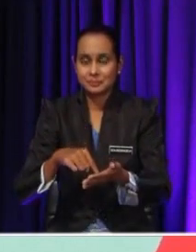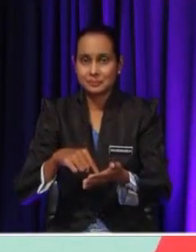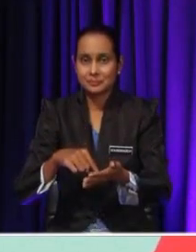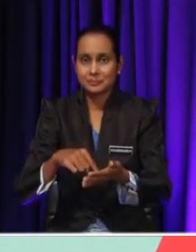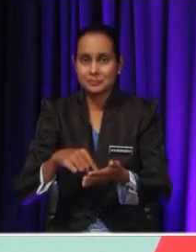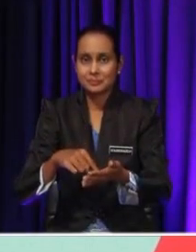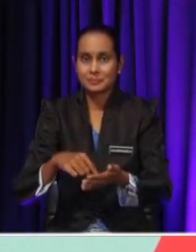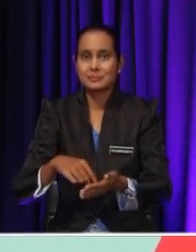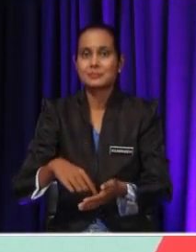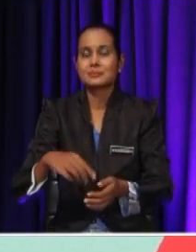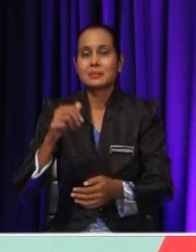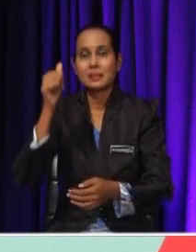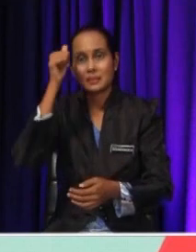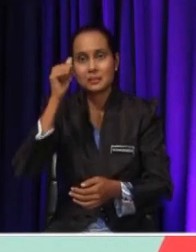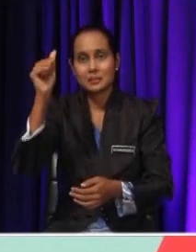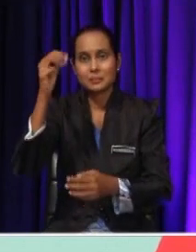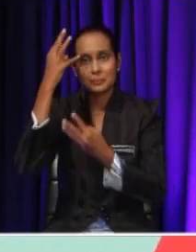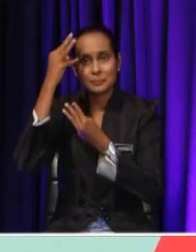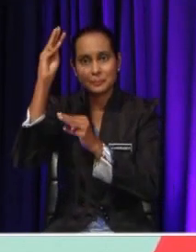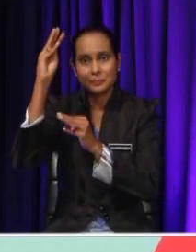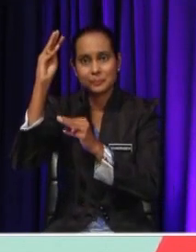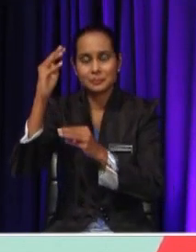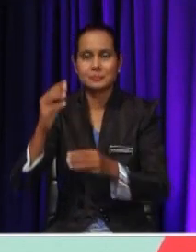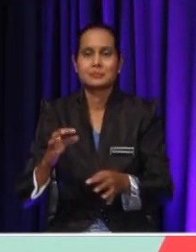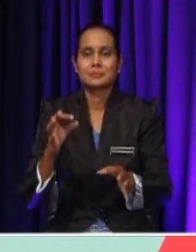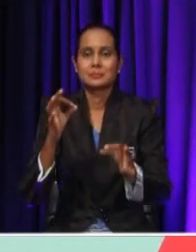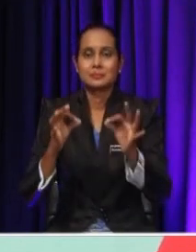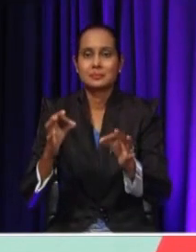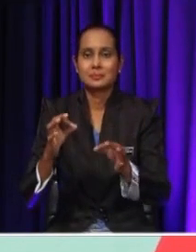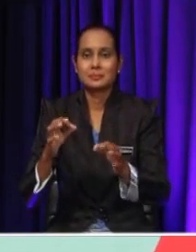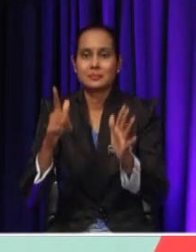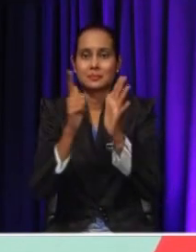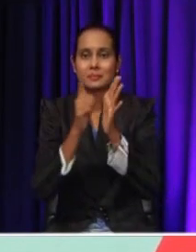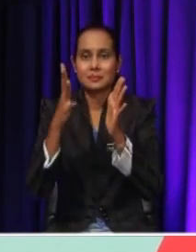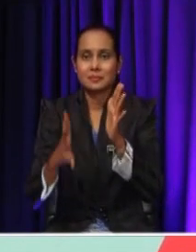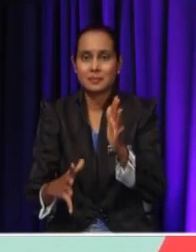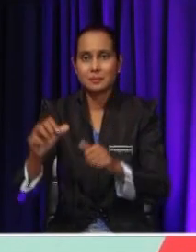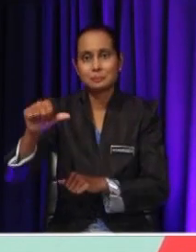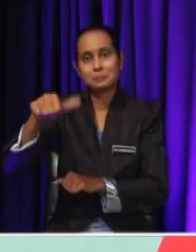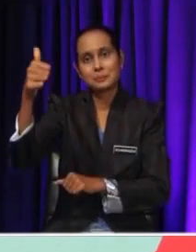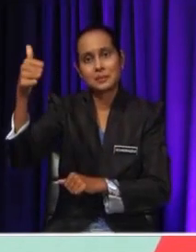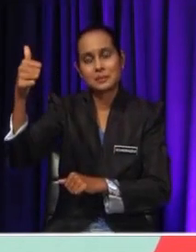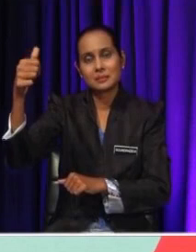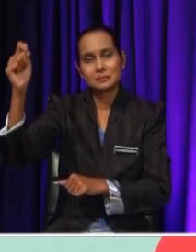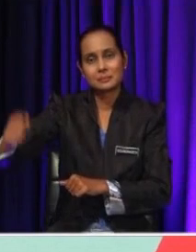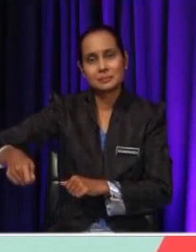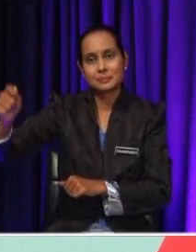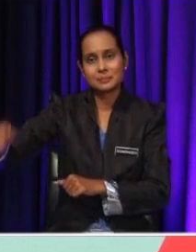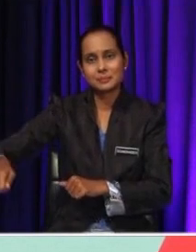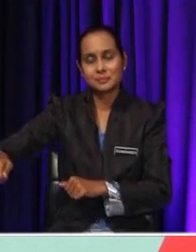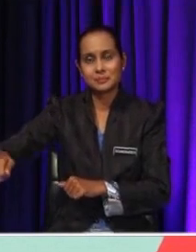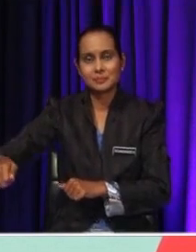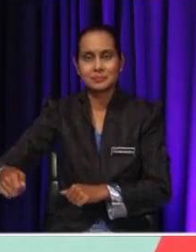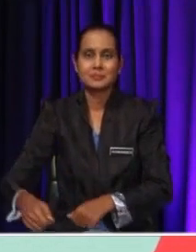ulama yang mulia jika hari ini seorang pejuang menang bicara jika hari ini